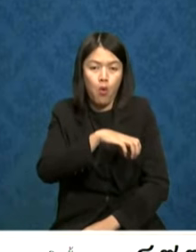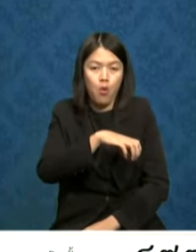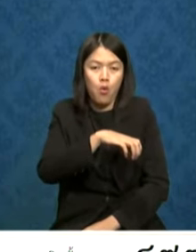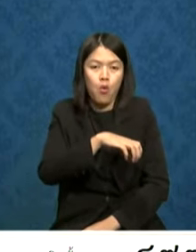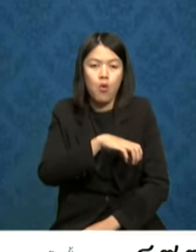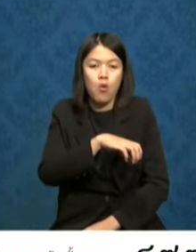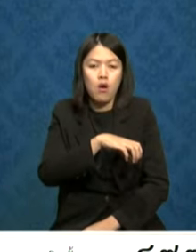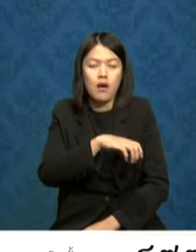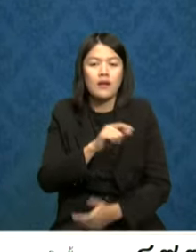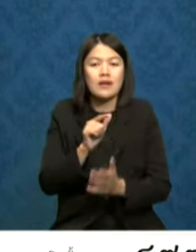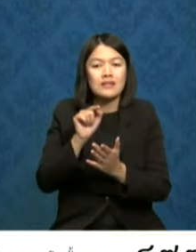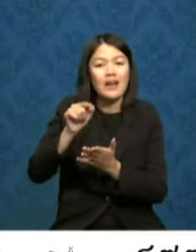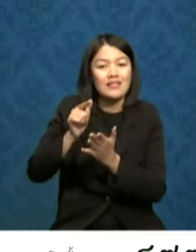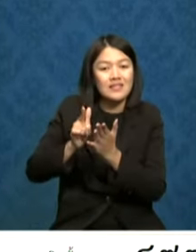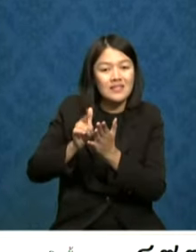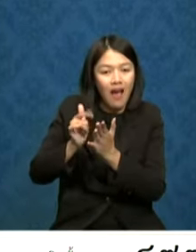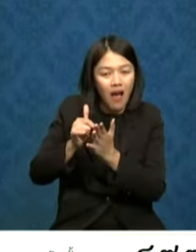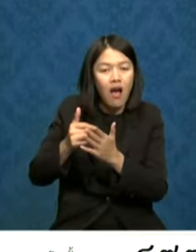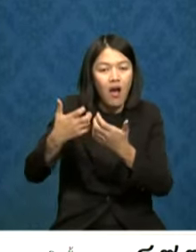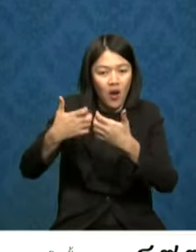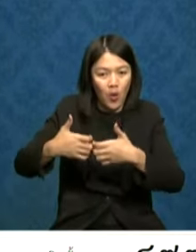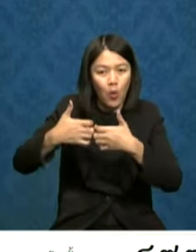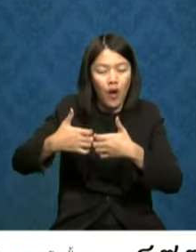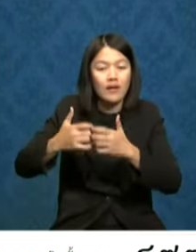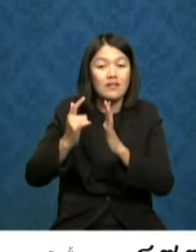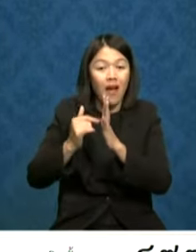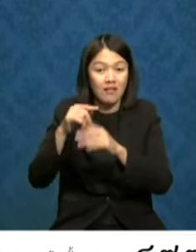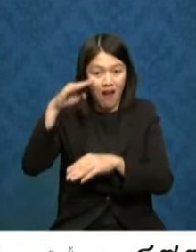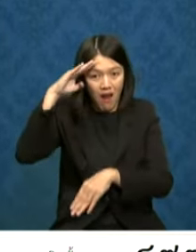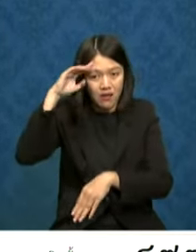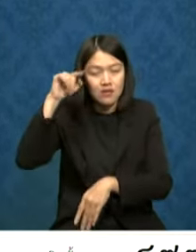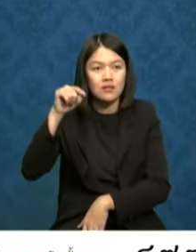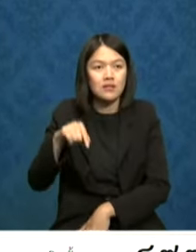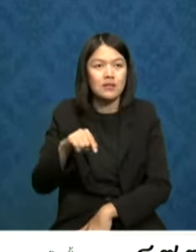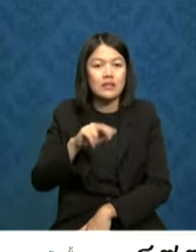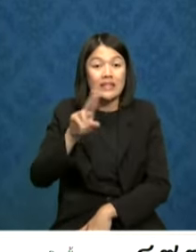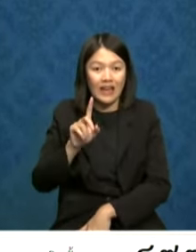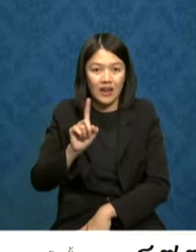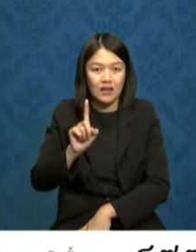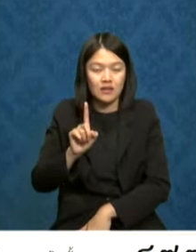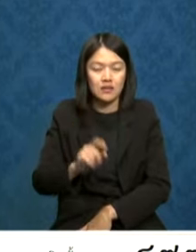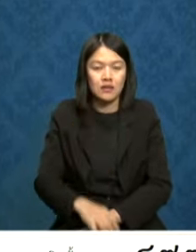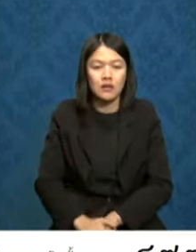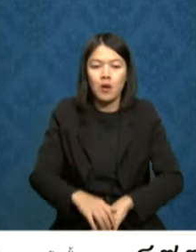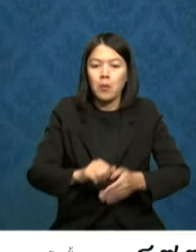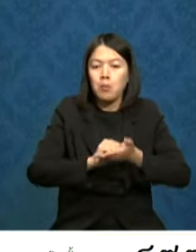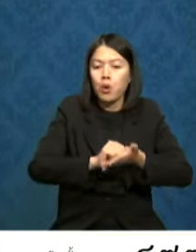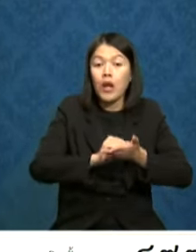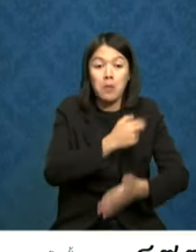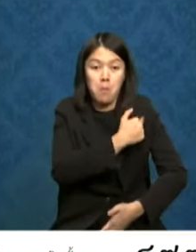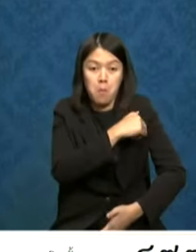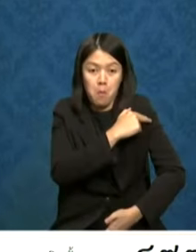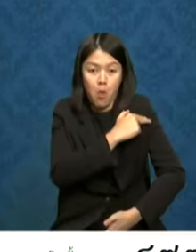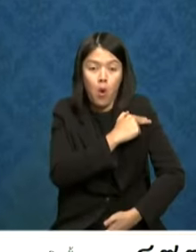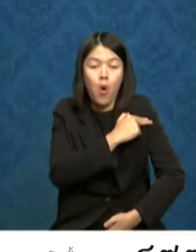เป็นหน่วยงานสั่งซื้อยาจากโรงงานเภสัชกรรมทหารเพื่อนำไปใช้ในการบริการทางการแพทย์ตาม